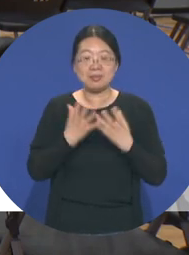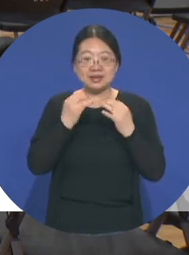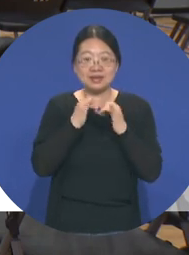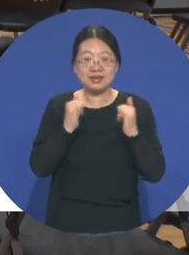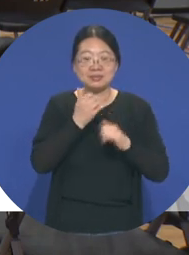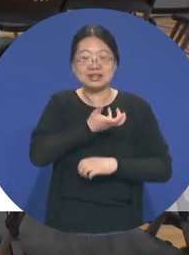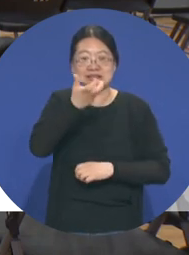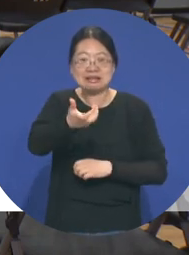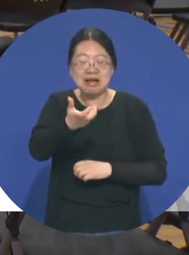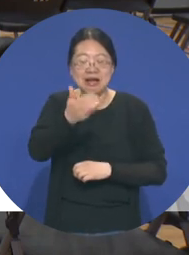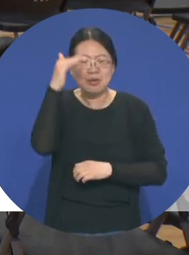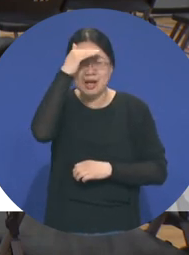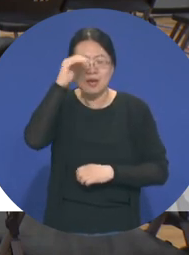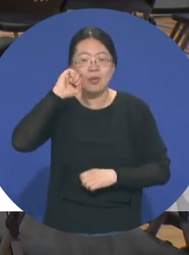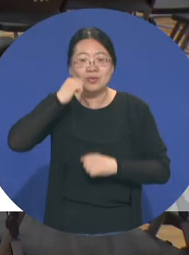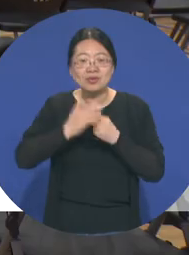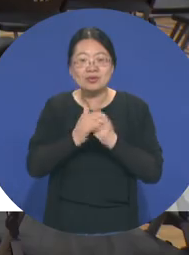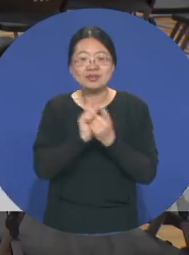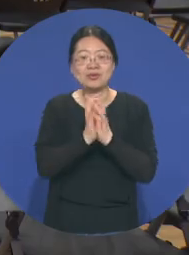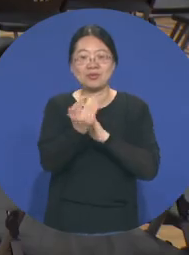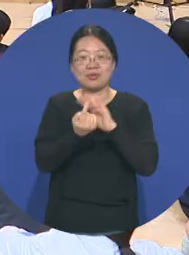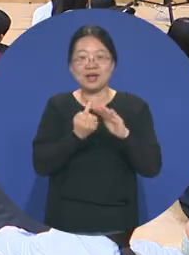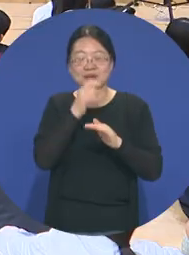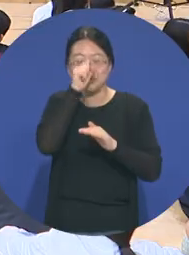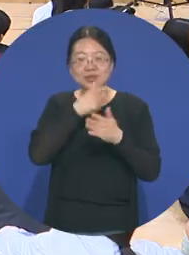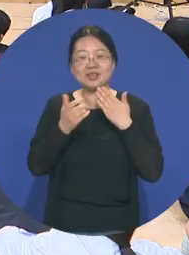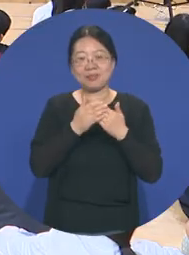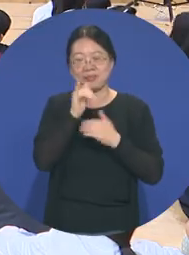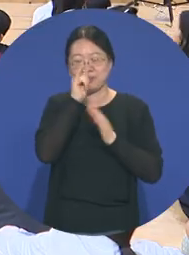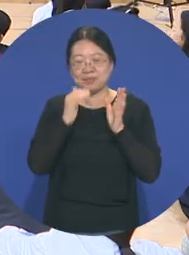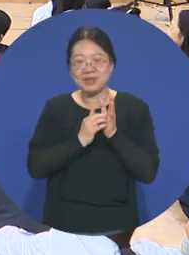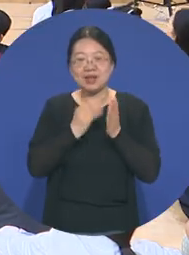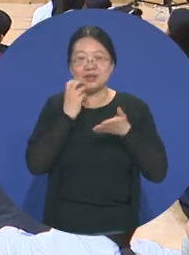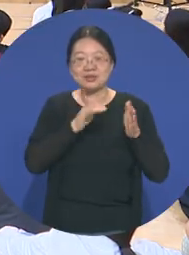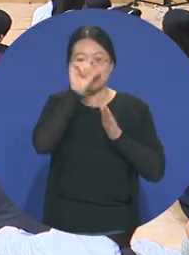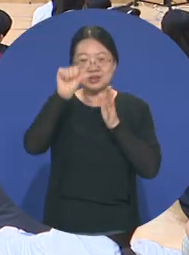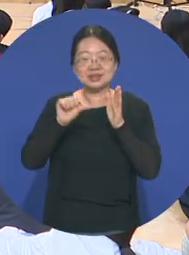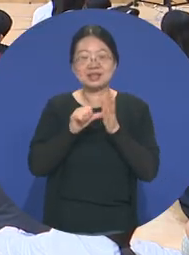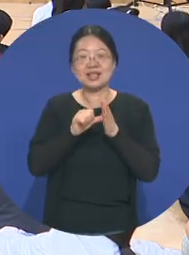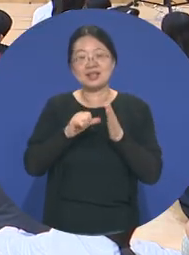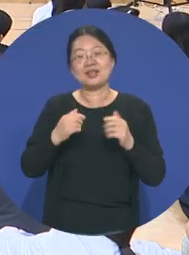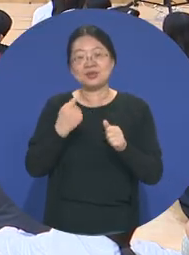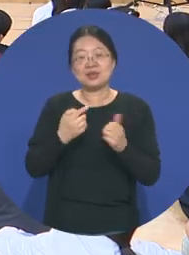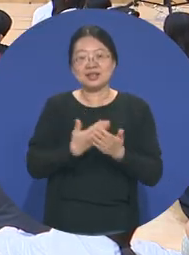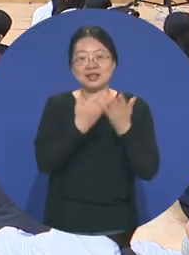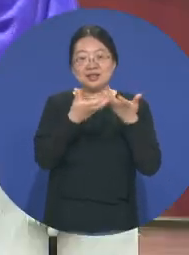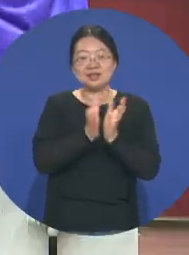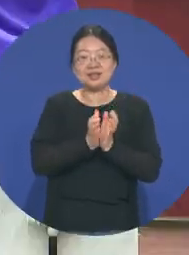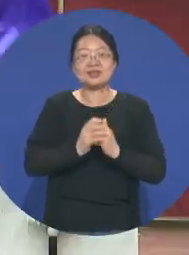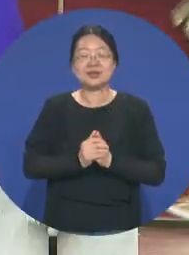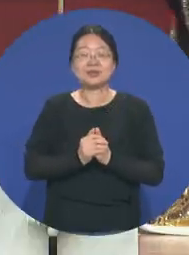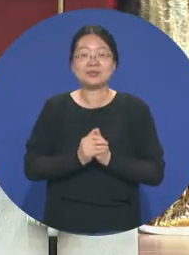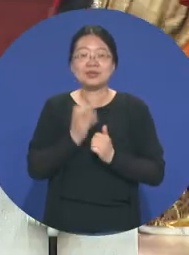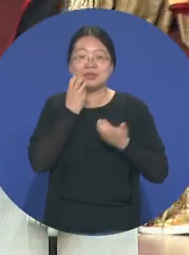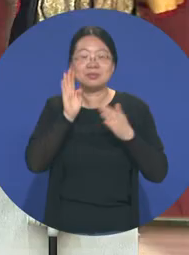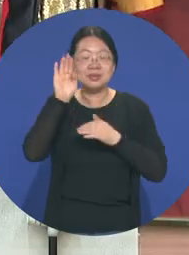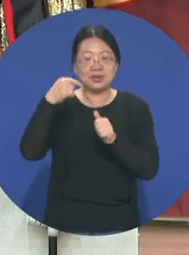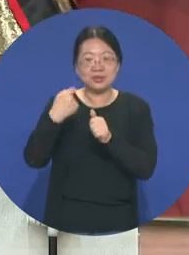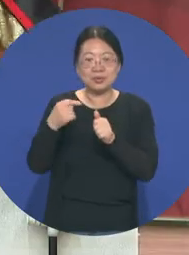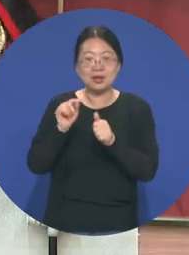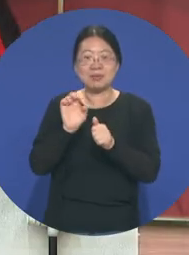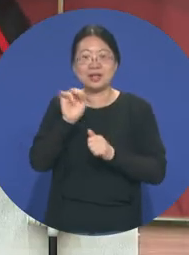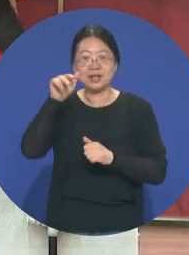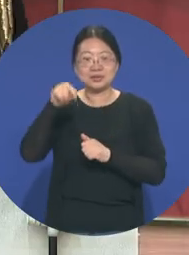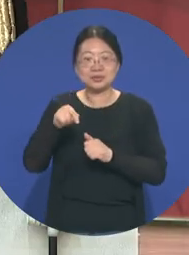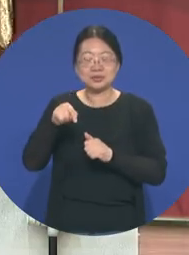이렇게 직접 와주셔서 좋은 경험하게 된것 같습니다. 경기도 평생교육진흥원 경기미래교육 파주 캠퍼스에서 마련한